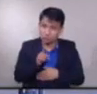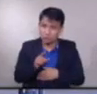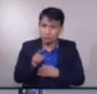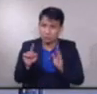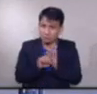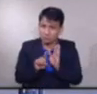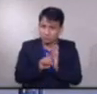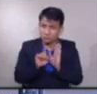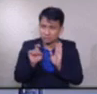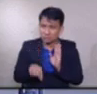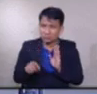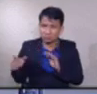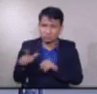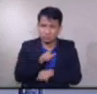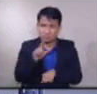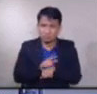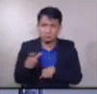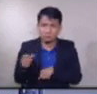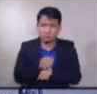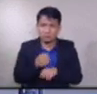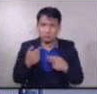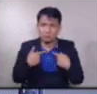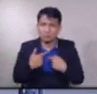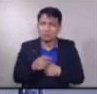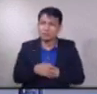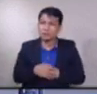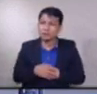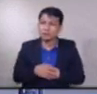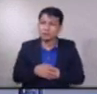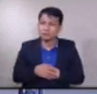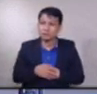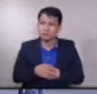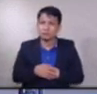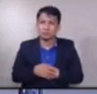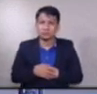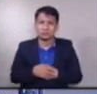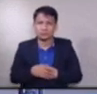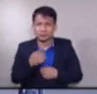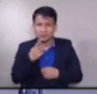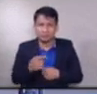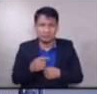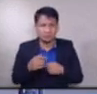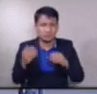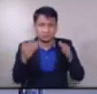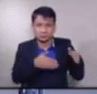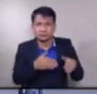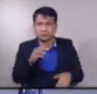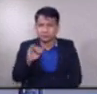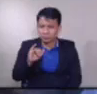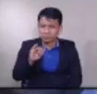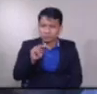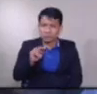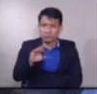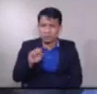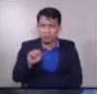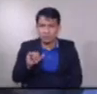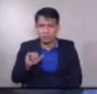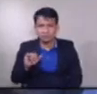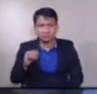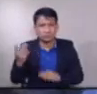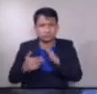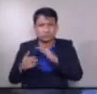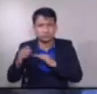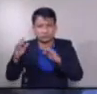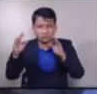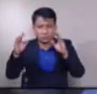yun eh, di ba? Land grabbing. Kaya nga meron pangalan na gano'n. Oo nga, but that is under the NCIP. That is under the Office of the President. What